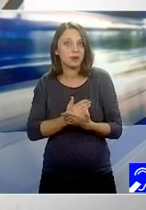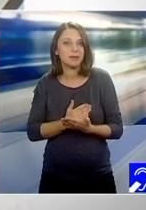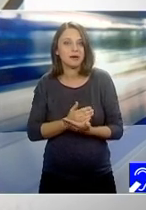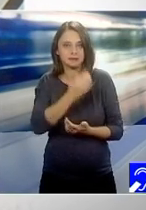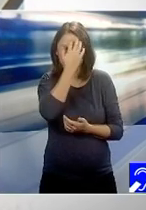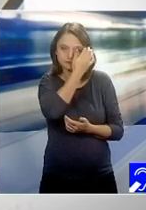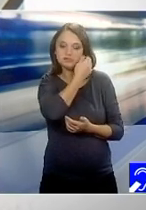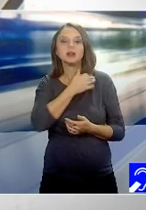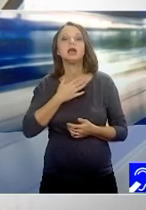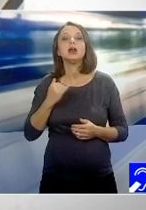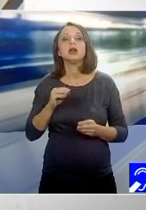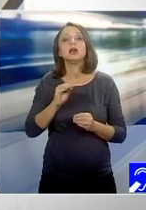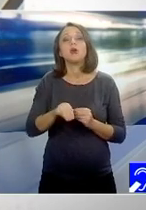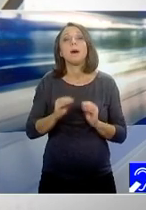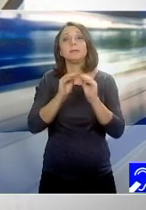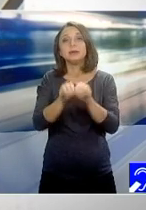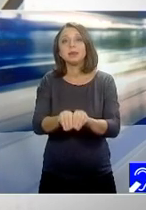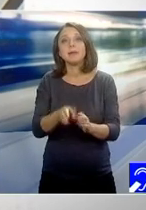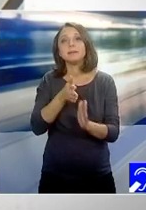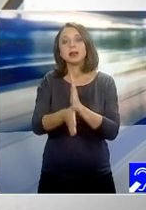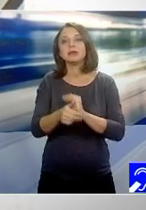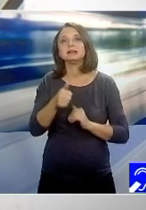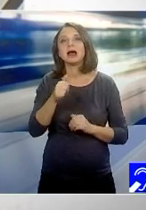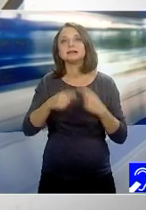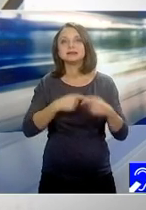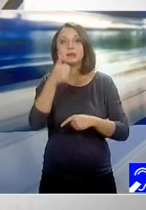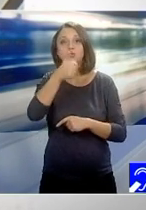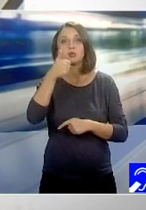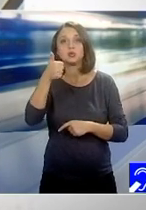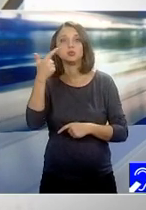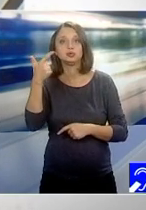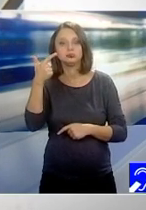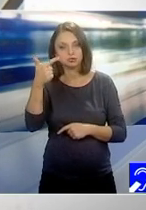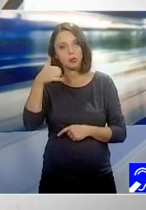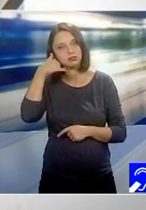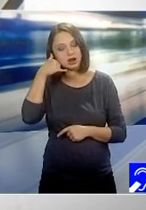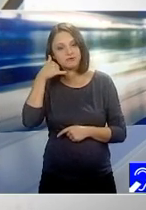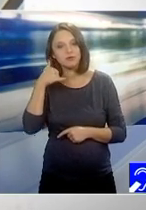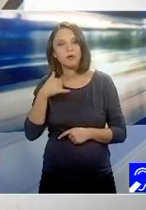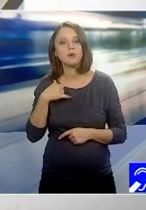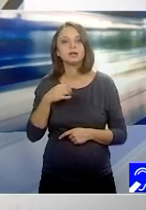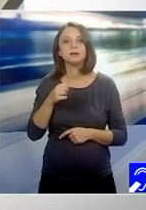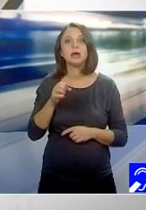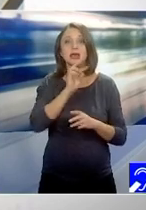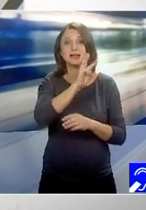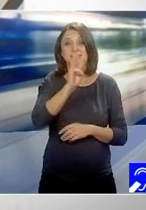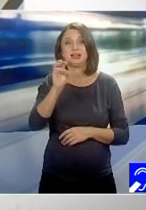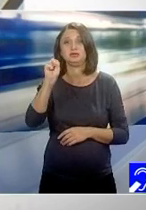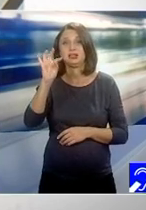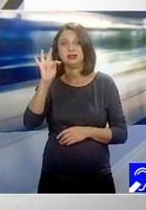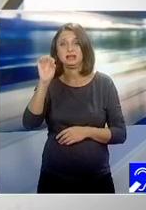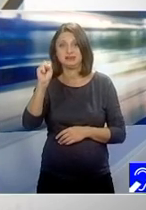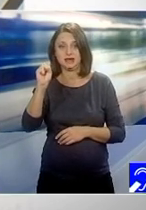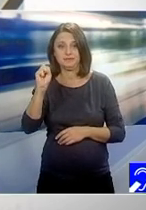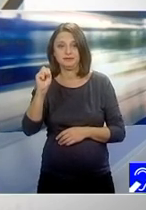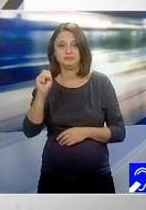implementarea acelui sistem 112 prin STS, care aș putea să vă spun, am luat de pe site-ul STS-ului astăzi, sunt